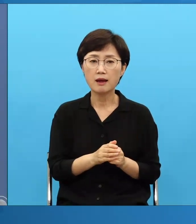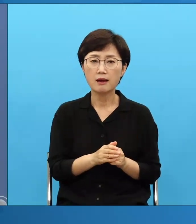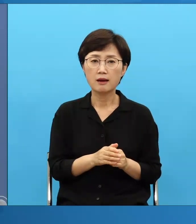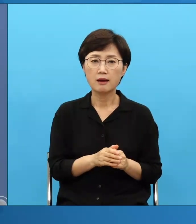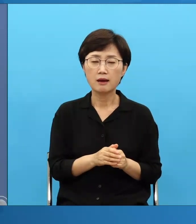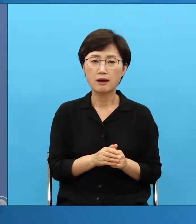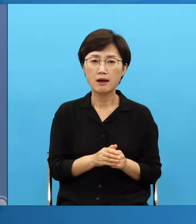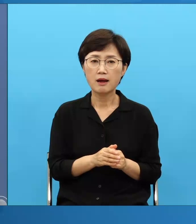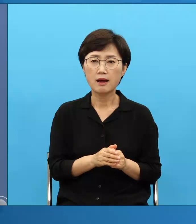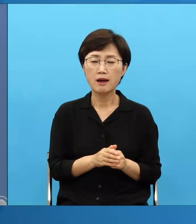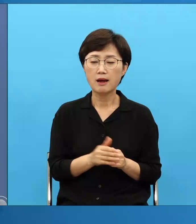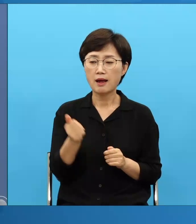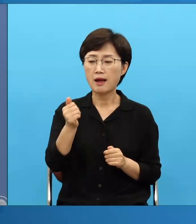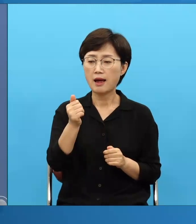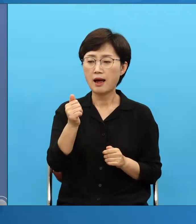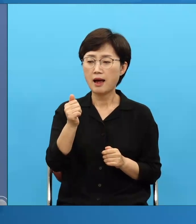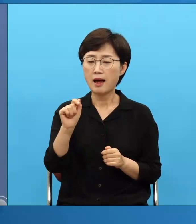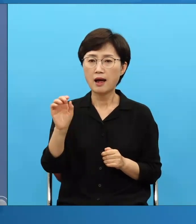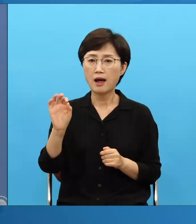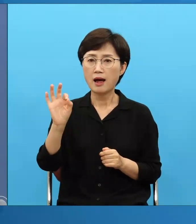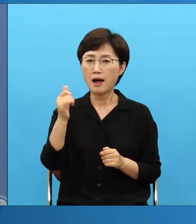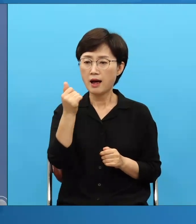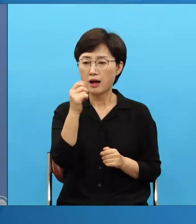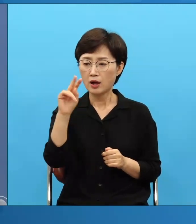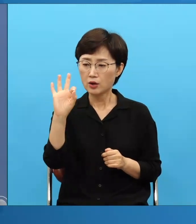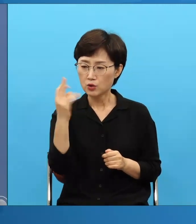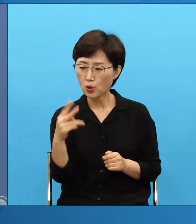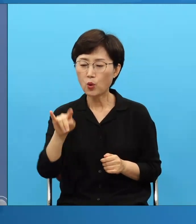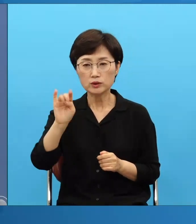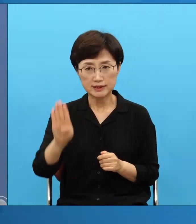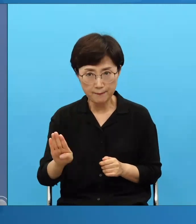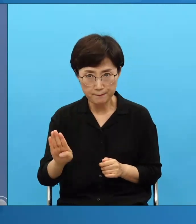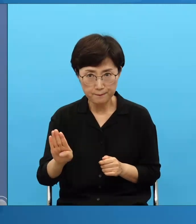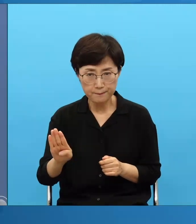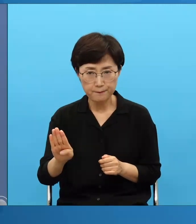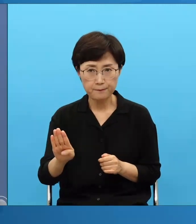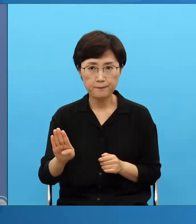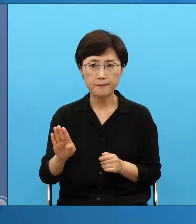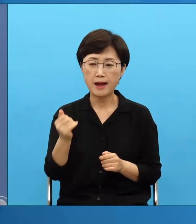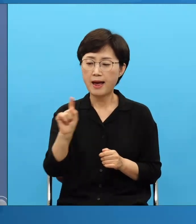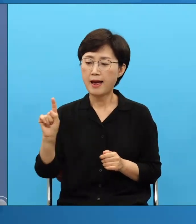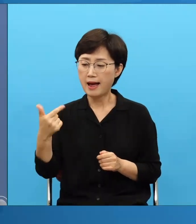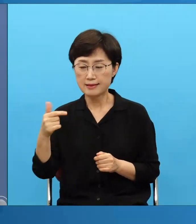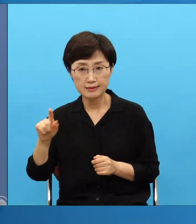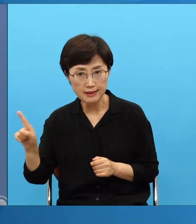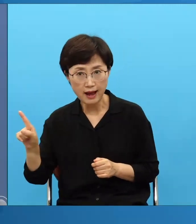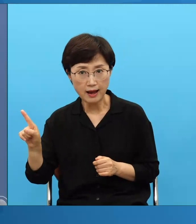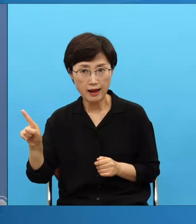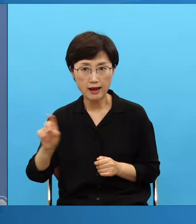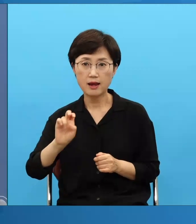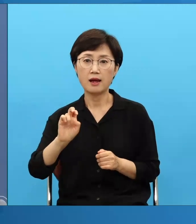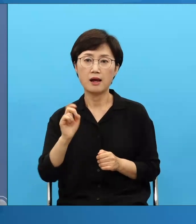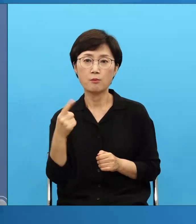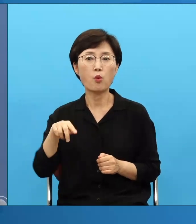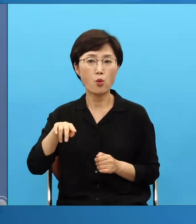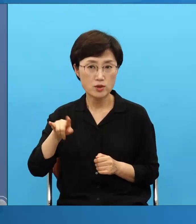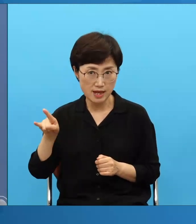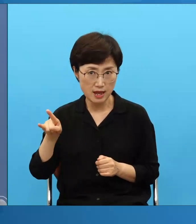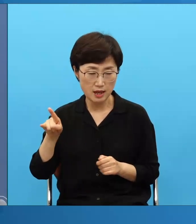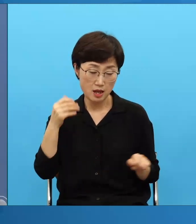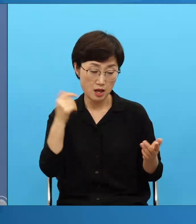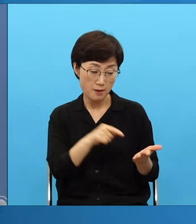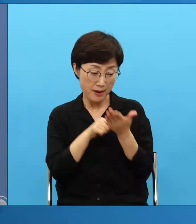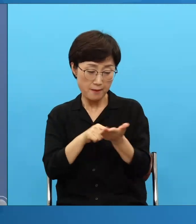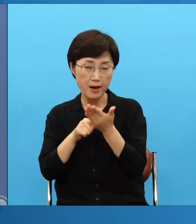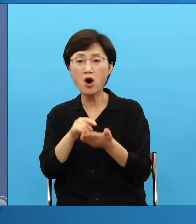인물이 나왔다니까요. There was individuals like Joseph, Jochebed, and Moses who arose. 이 증거를 가지고 가는 겁니다. And so it's with these evidences that we